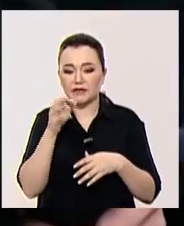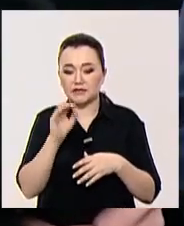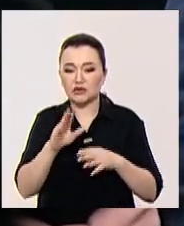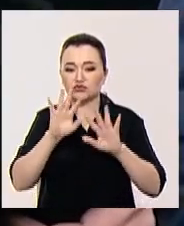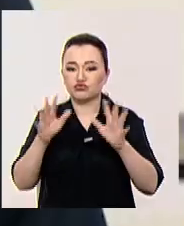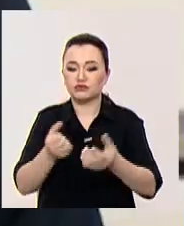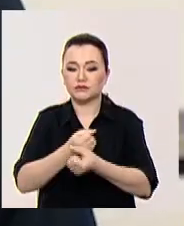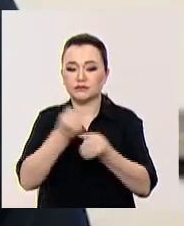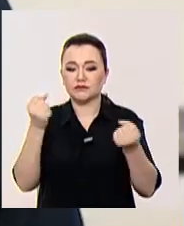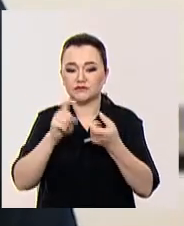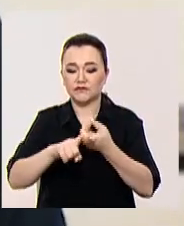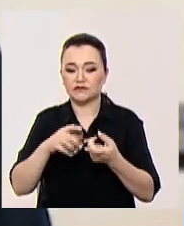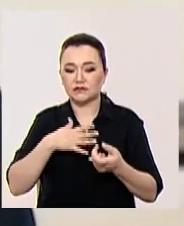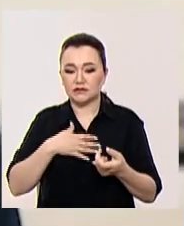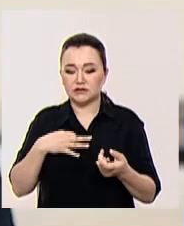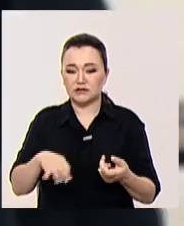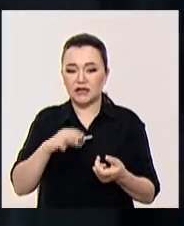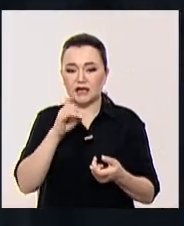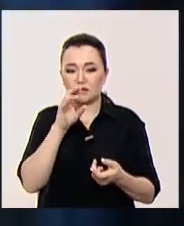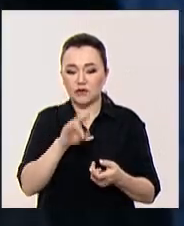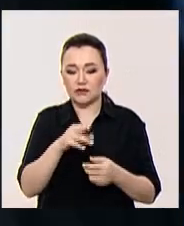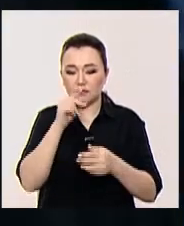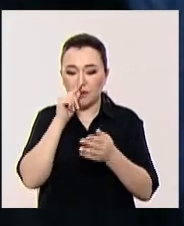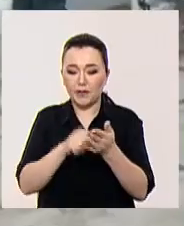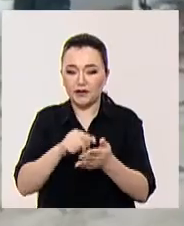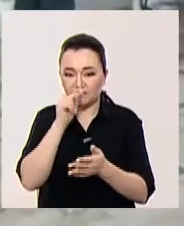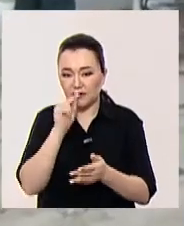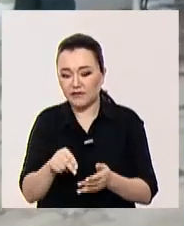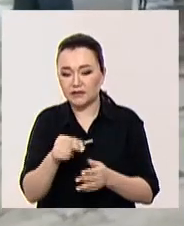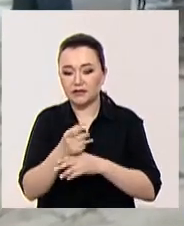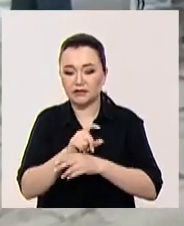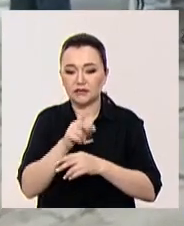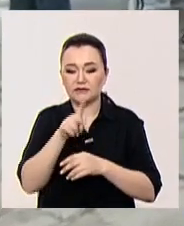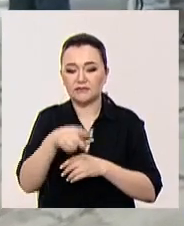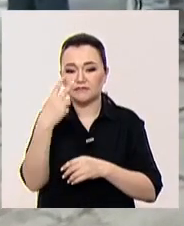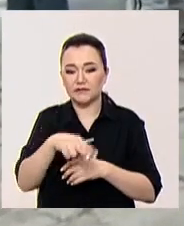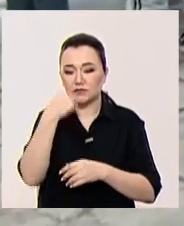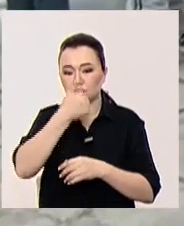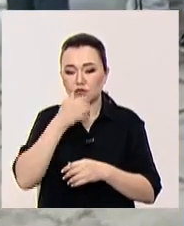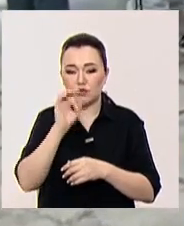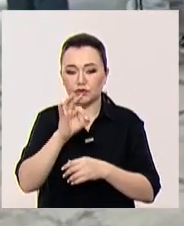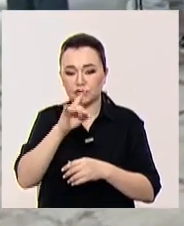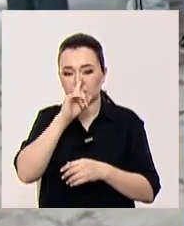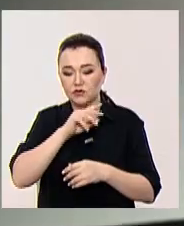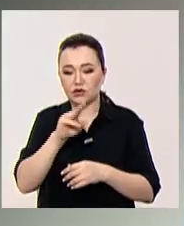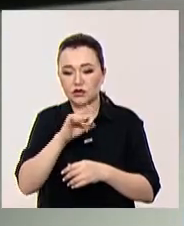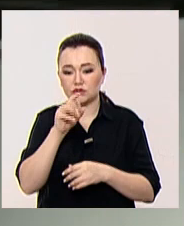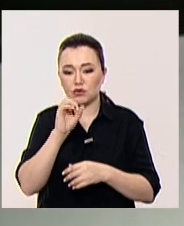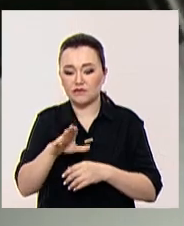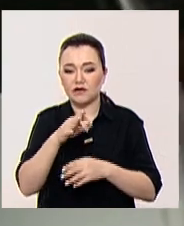жойқын жарылысқа қатысы бар деп баласы Ерболат Тұрановтың күдікке ілінгенін айтады. Сөзінше ұлы 2020 жылдың қазан айында Тұрар Рысқұлов